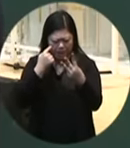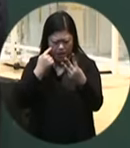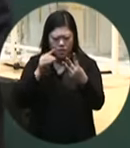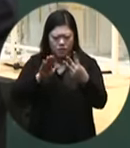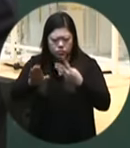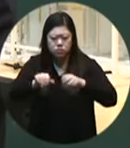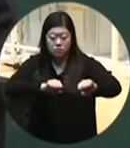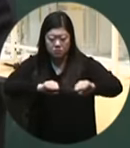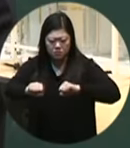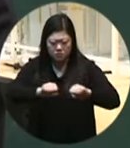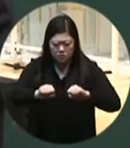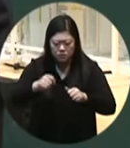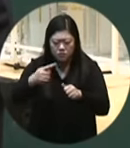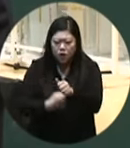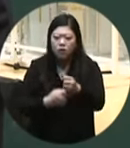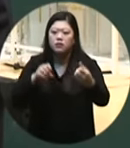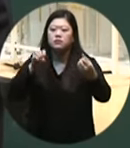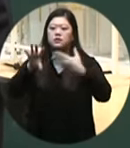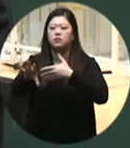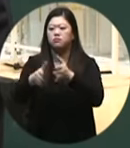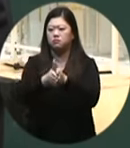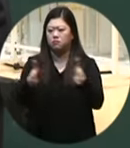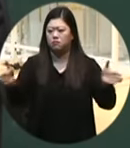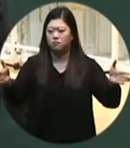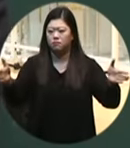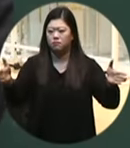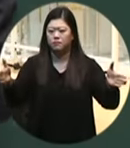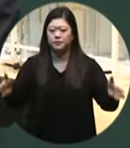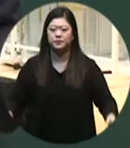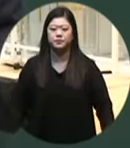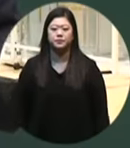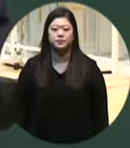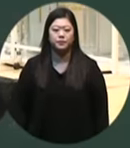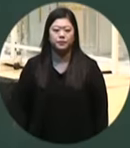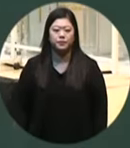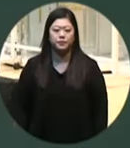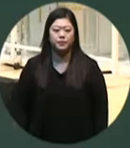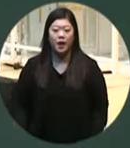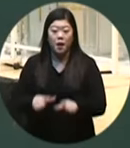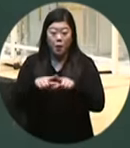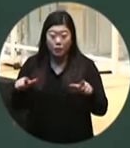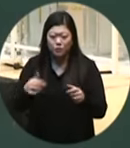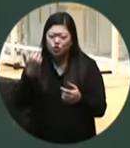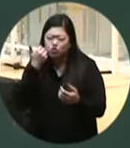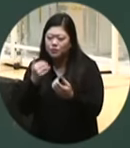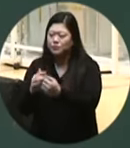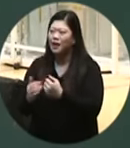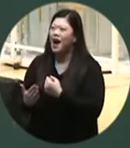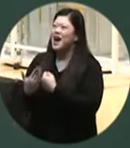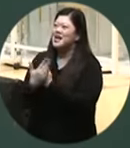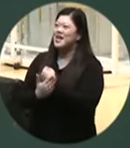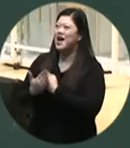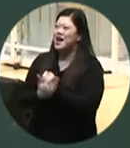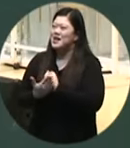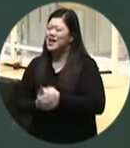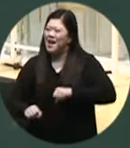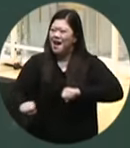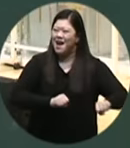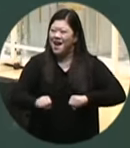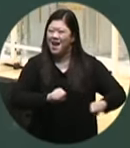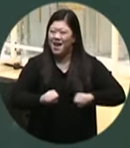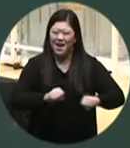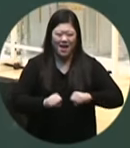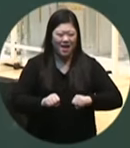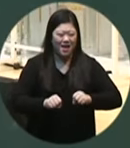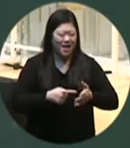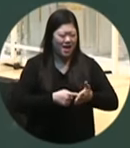응답이 계속 온다니까. Then the answers will continue to come. 그래서 어떤 사람 막 너무 은혜 받고 막 하다가 까라고 이래 되는 거는 그 좋은